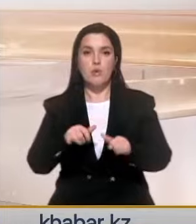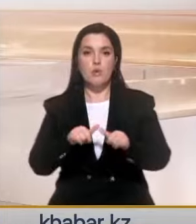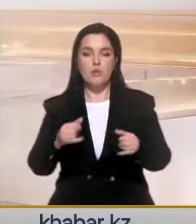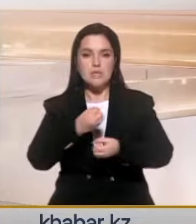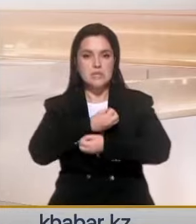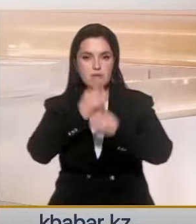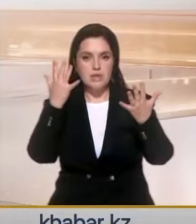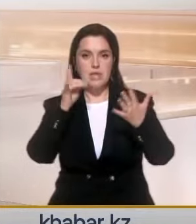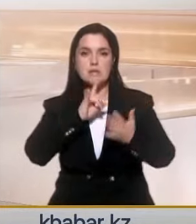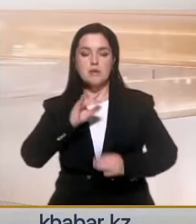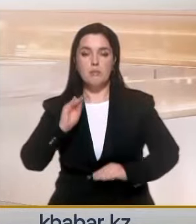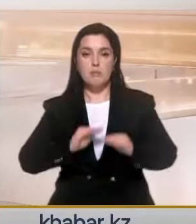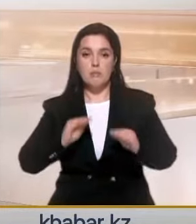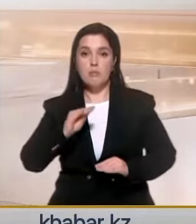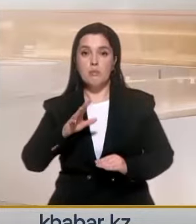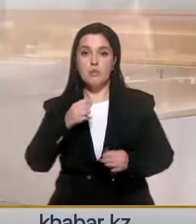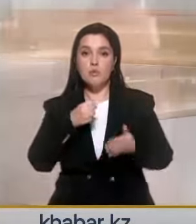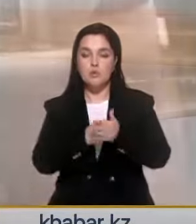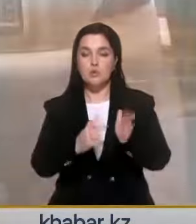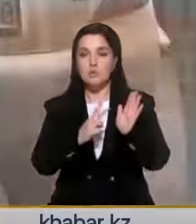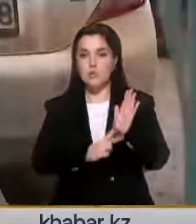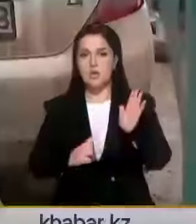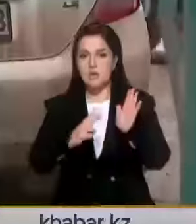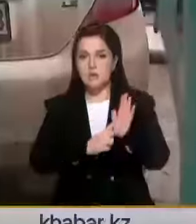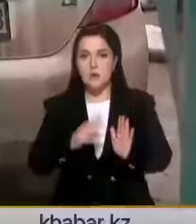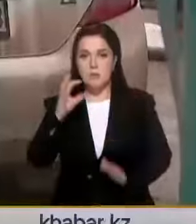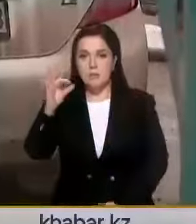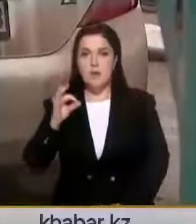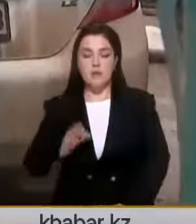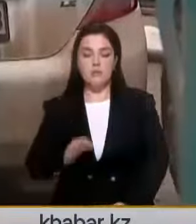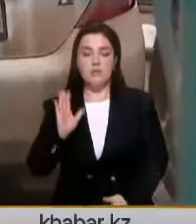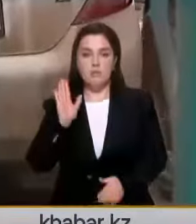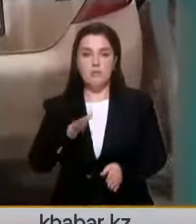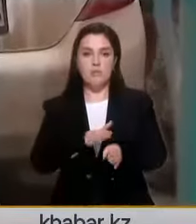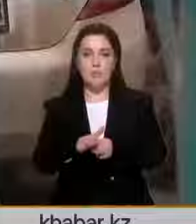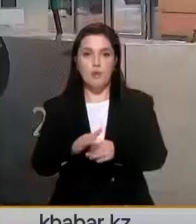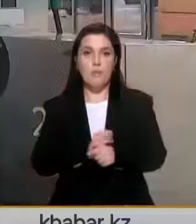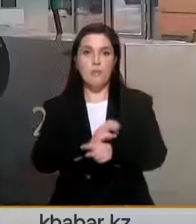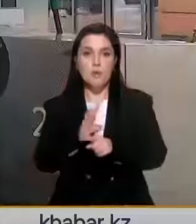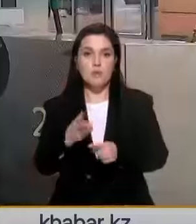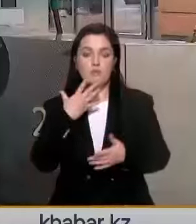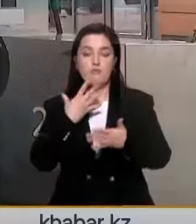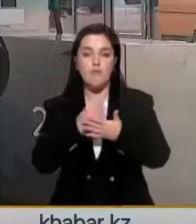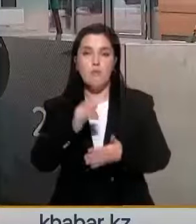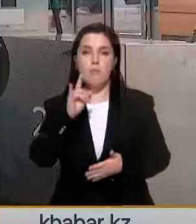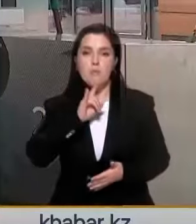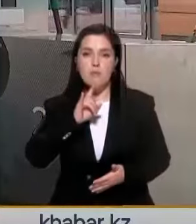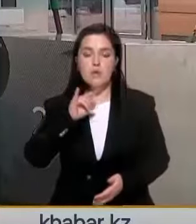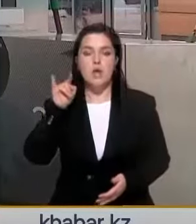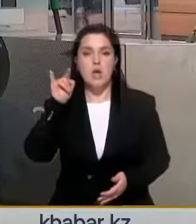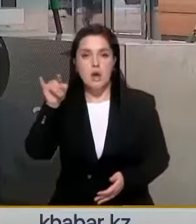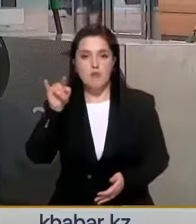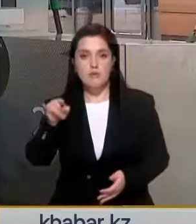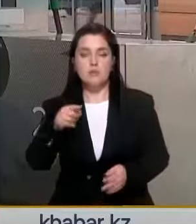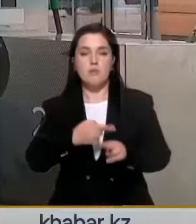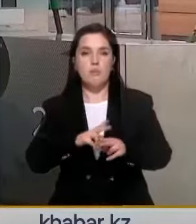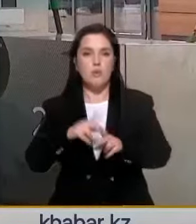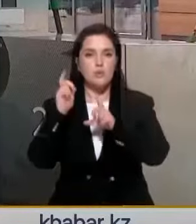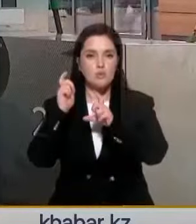с до 77% это позволит полностью покрыть потребность рынка в бензине авиационном и дизельном топливе до